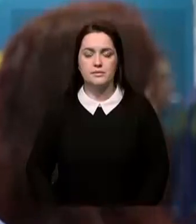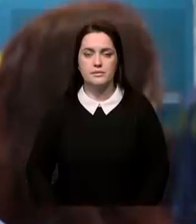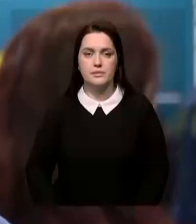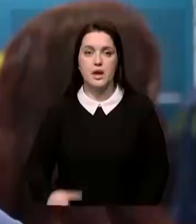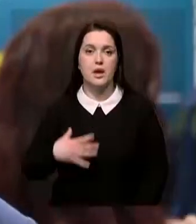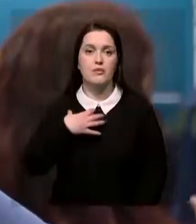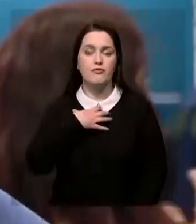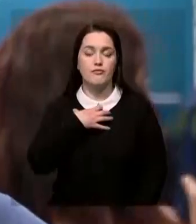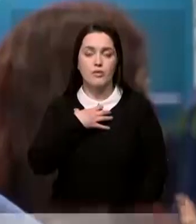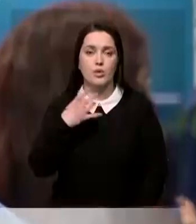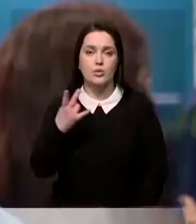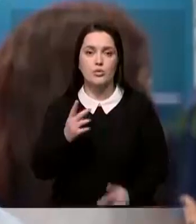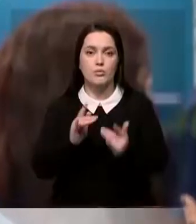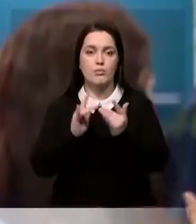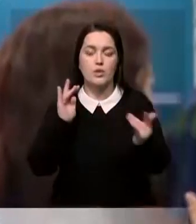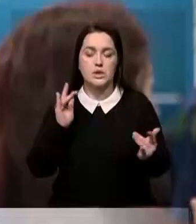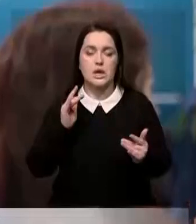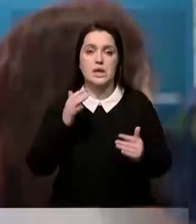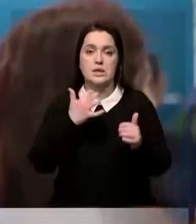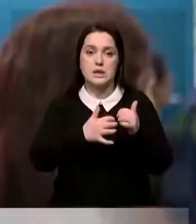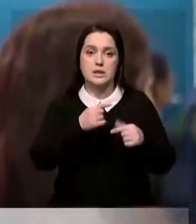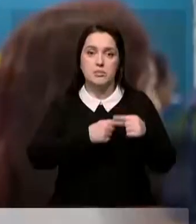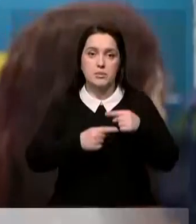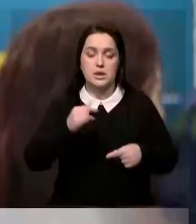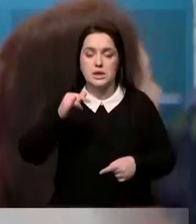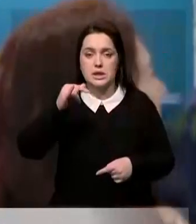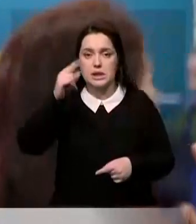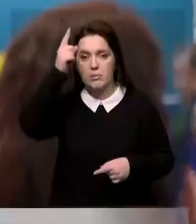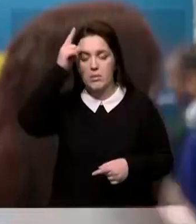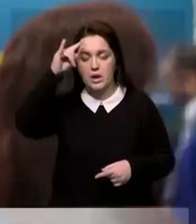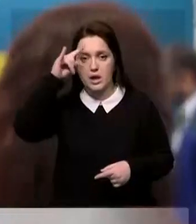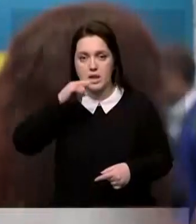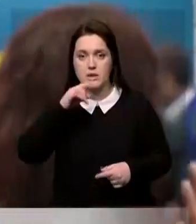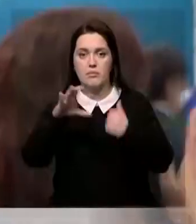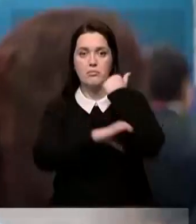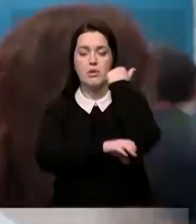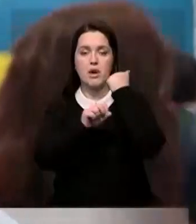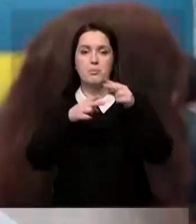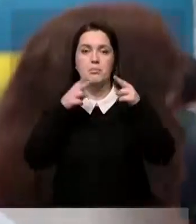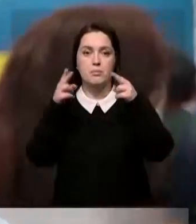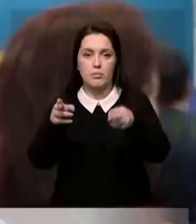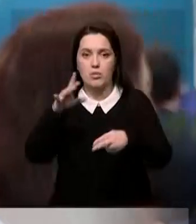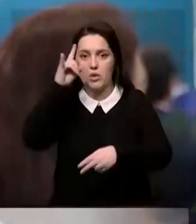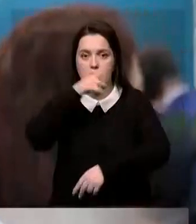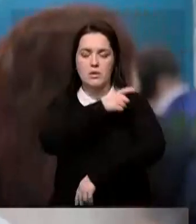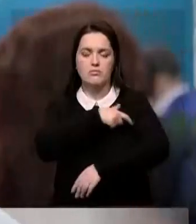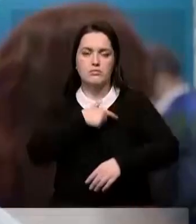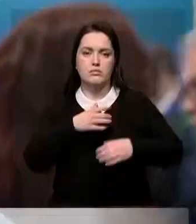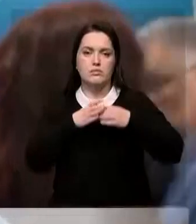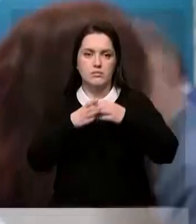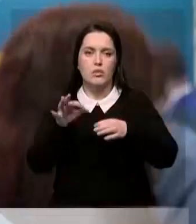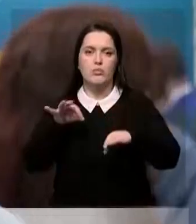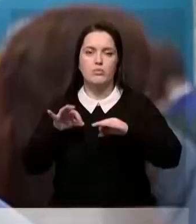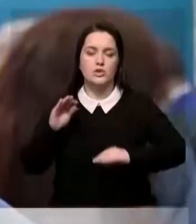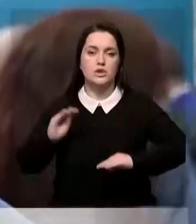Важно создать так называемый мост между средним бизнесом Германии и Казахстана. Мы планируем в конце апреля посетить Казахстан большой делегацией из сферы